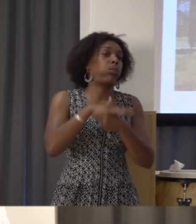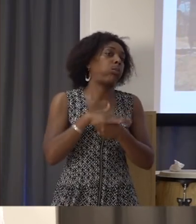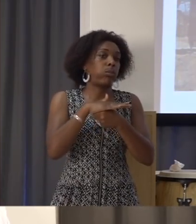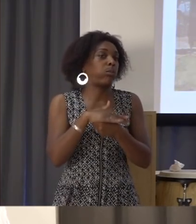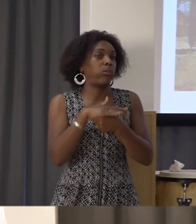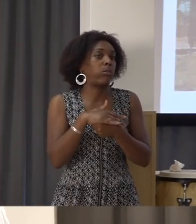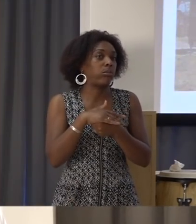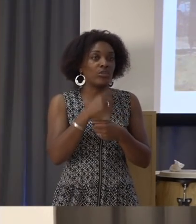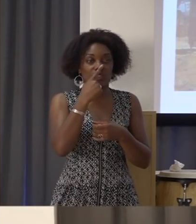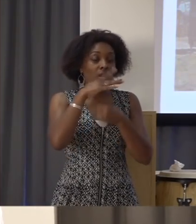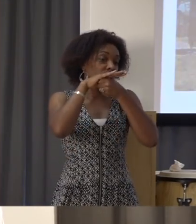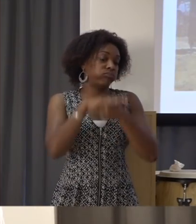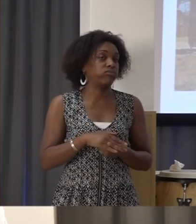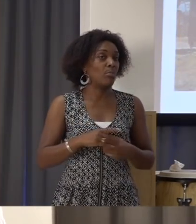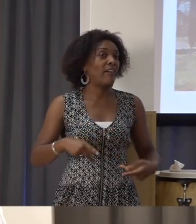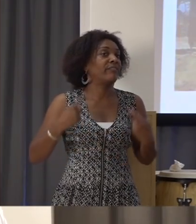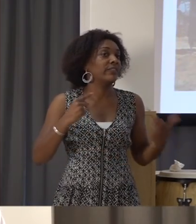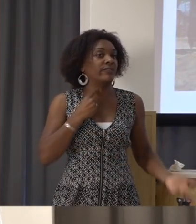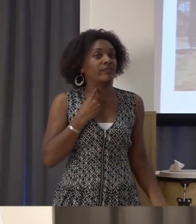Ta vie est foutue.